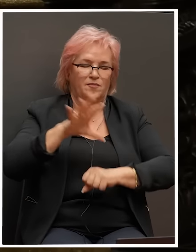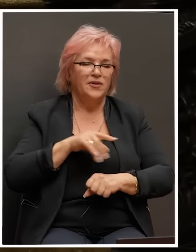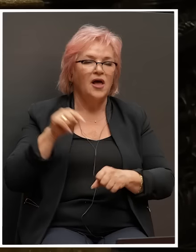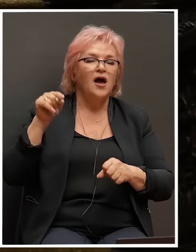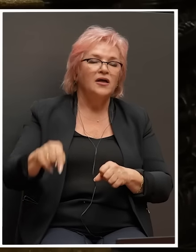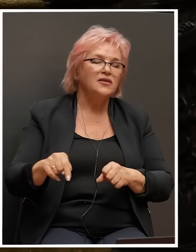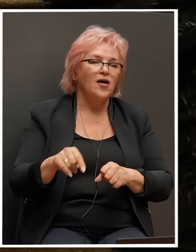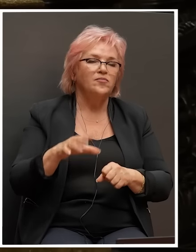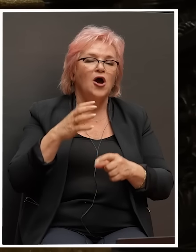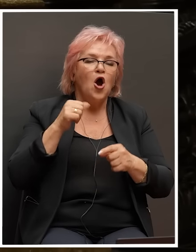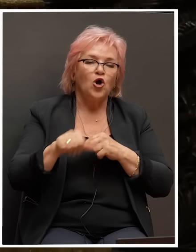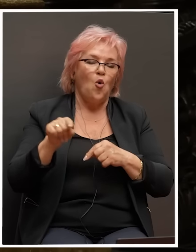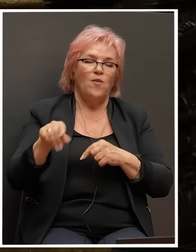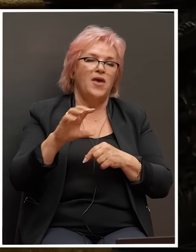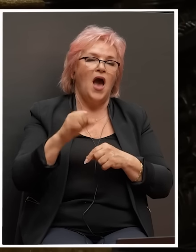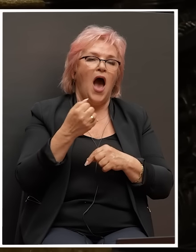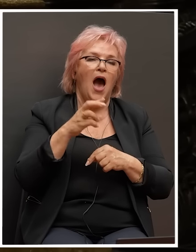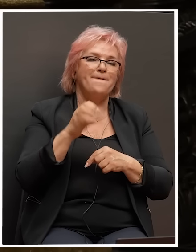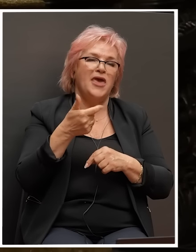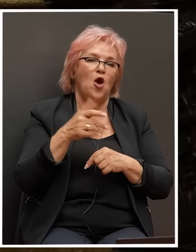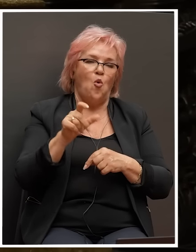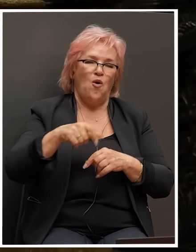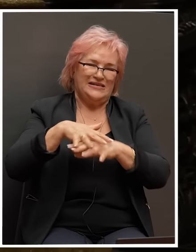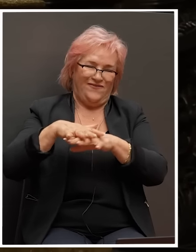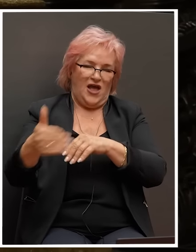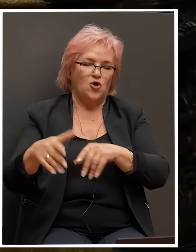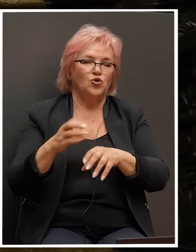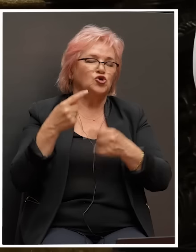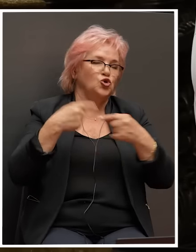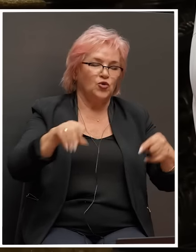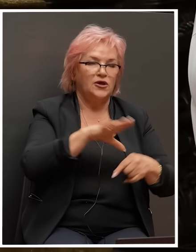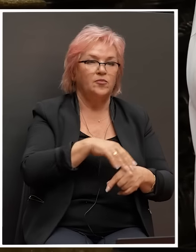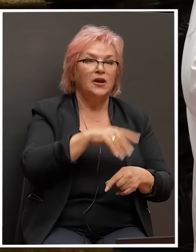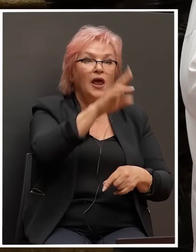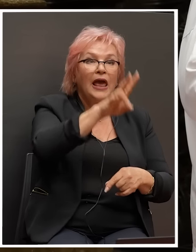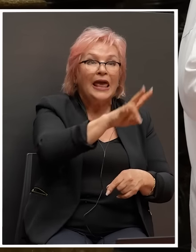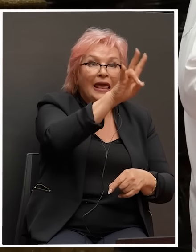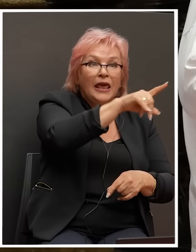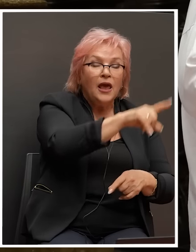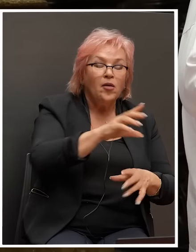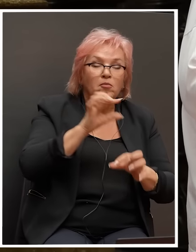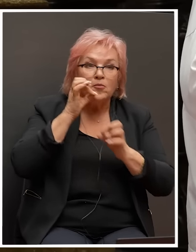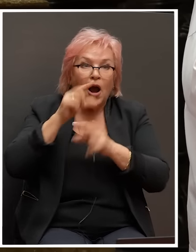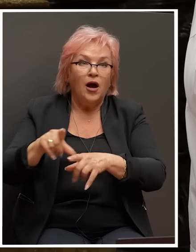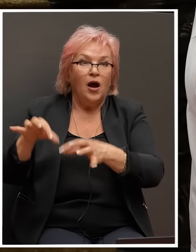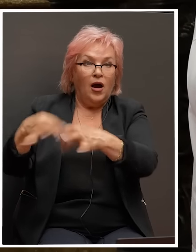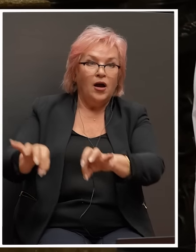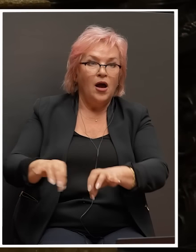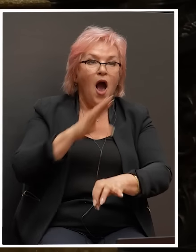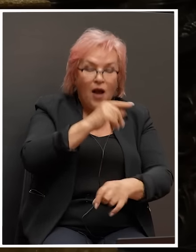кроме альбегойцев было еще достаточно народу. И они его пропустили, проморгали. Когда они